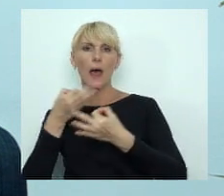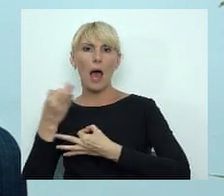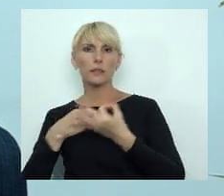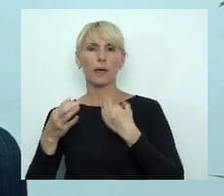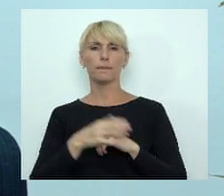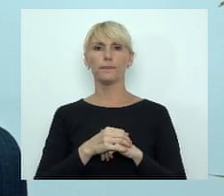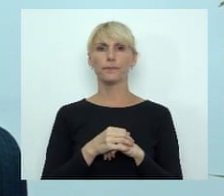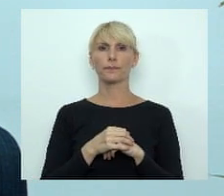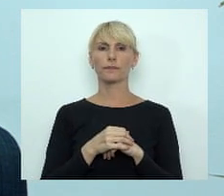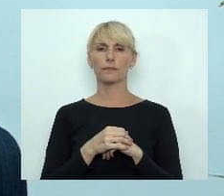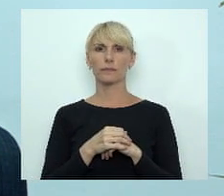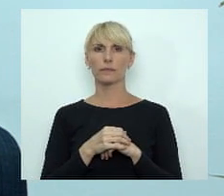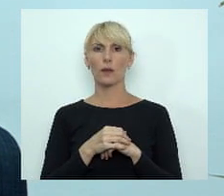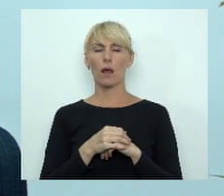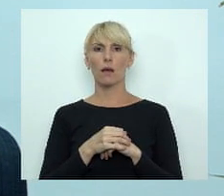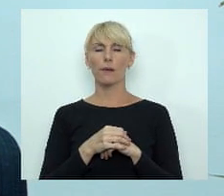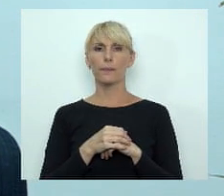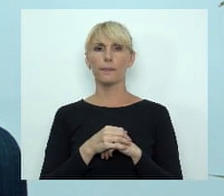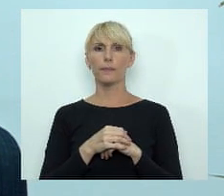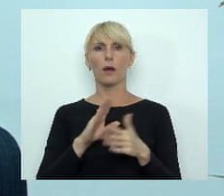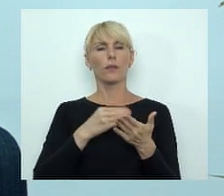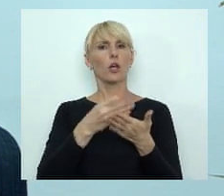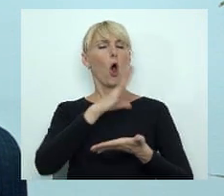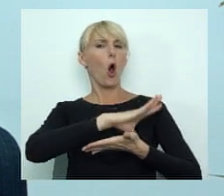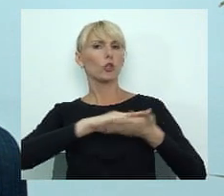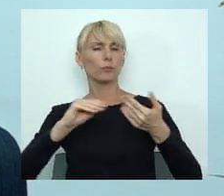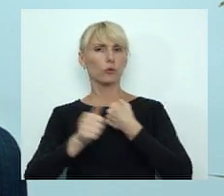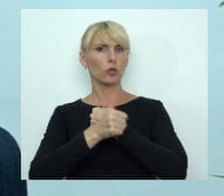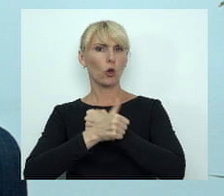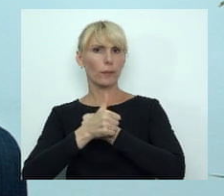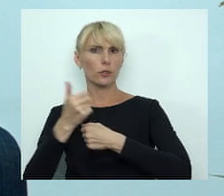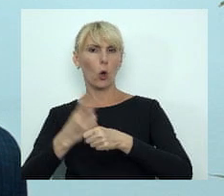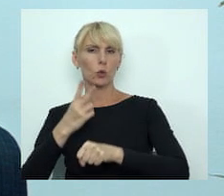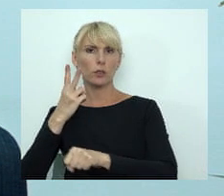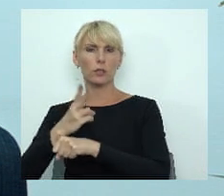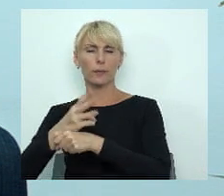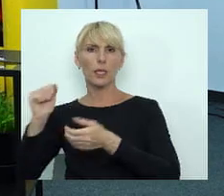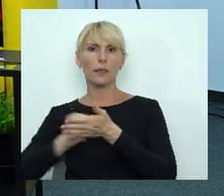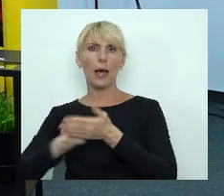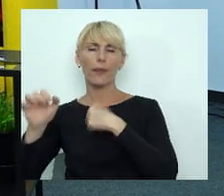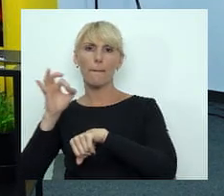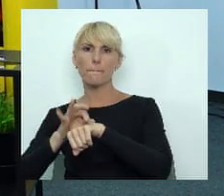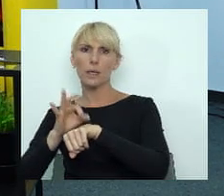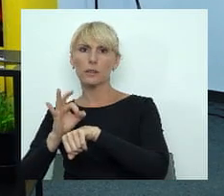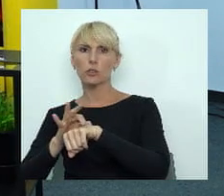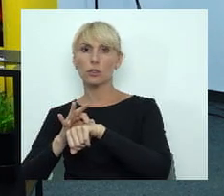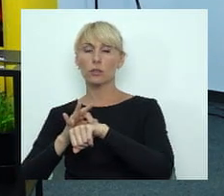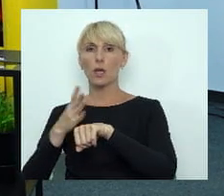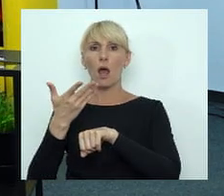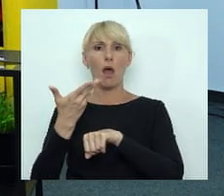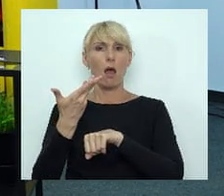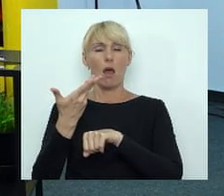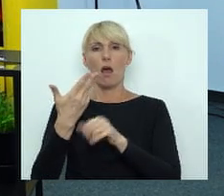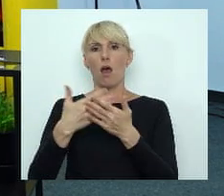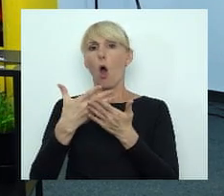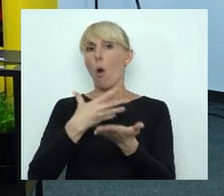naszych widzów. Mamy jedno między innymi. Czy odpis dokumentacji w zakresie udostępnienia danych medycznych jest zawsze odpłatny? Nie, nie